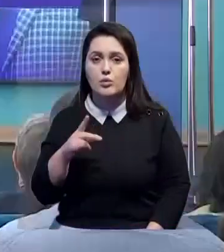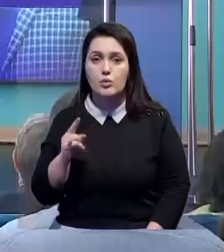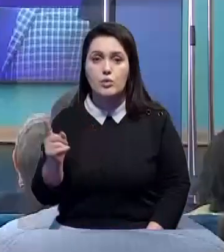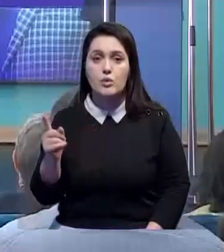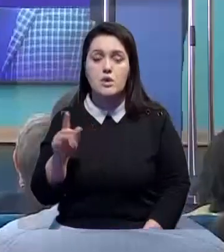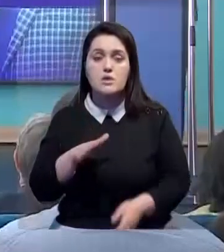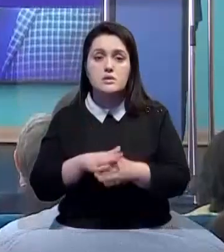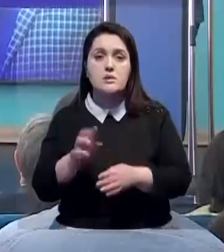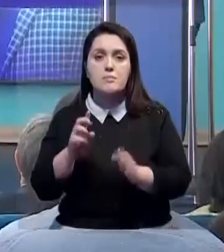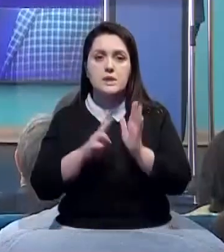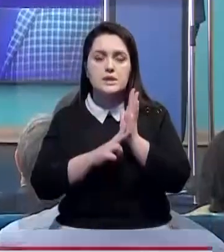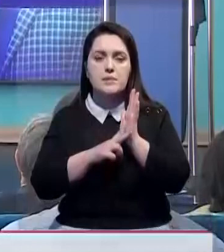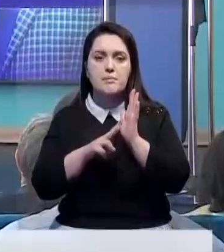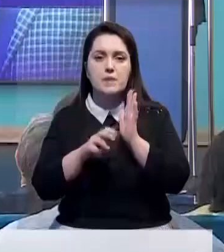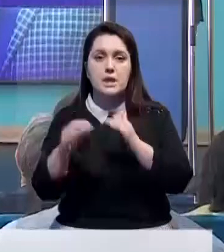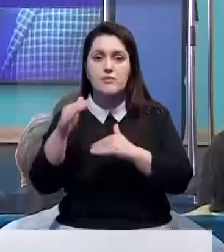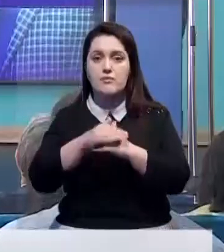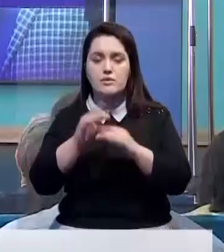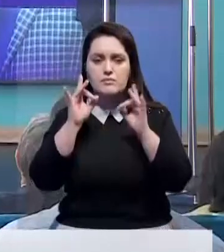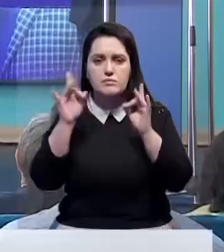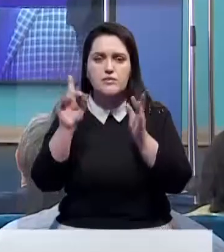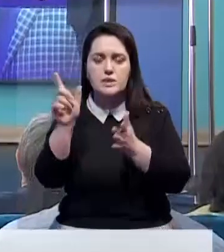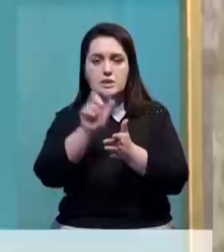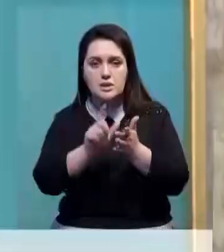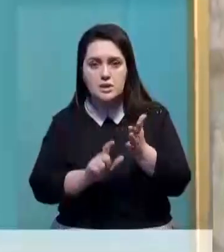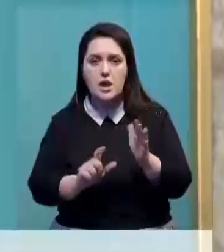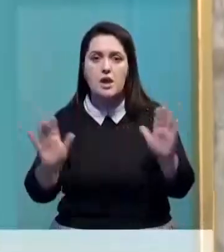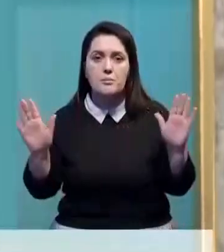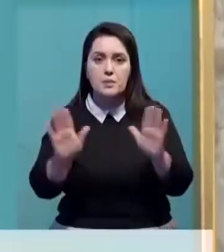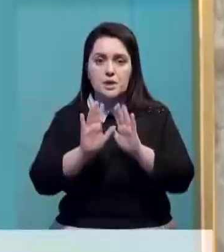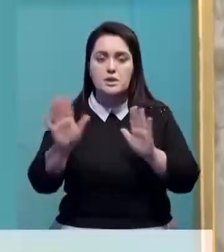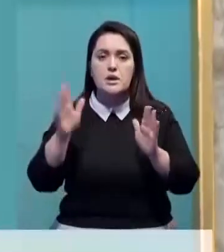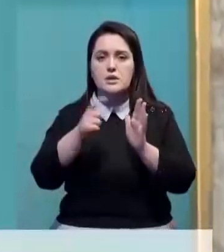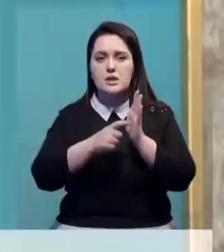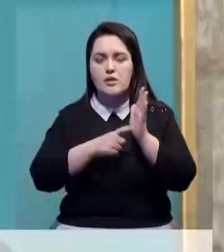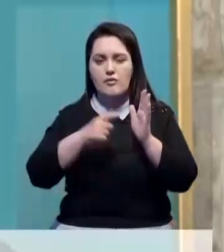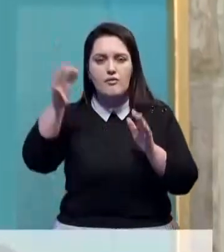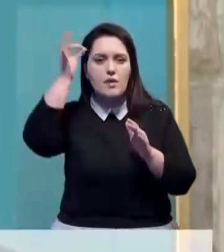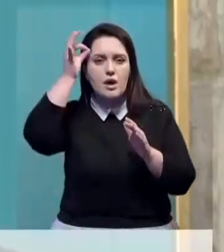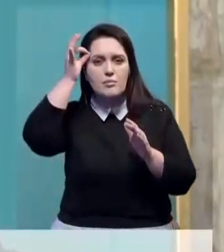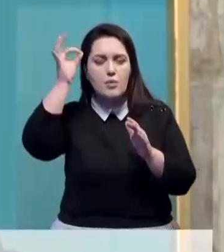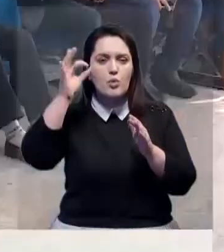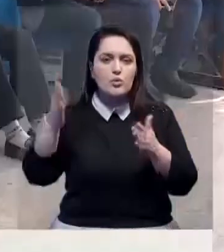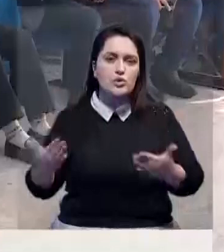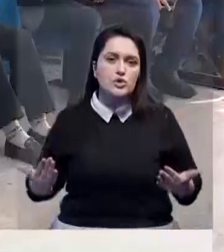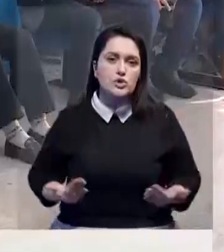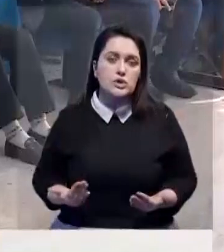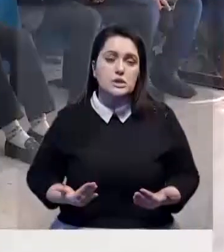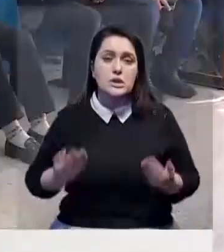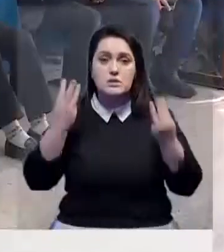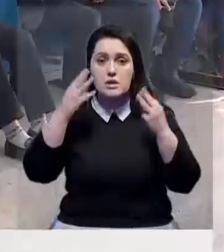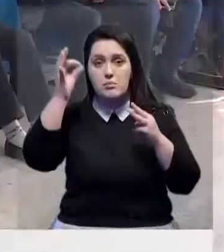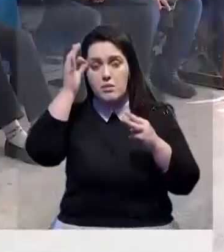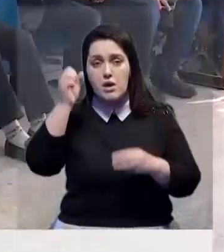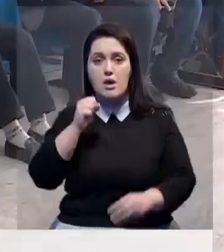ему исполнилось бы 70 лет. На вечере прозвучали его стихи и песни. Гости делились воспоминаниями о жизни и творчестве